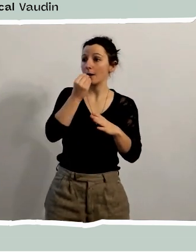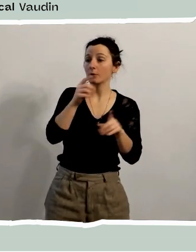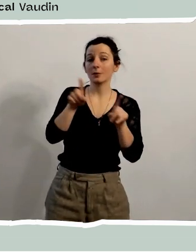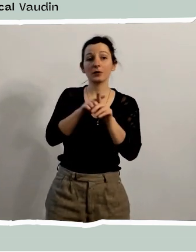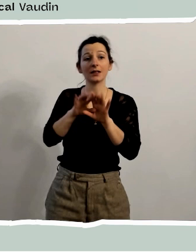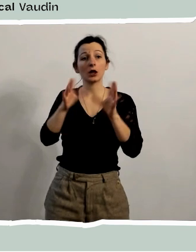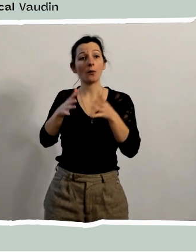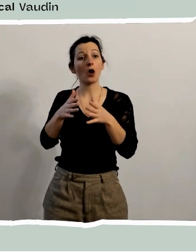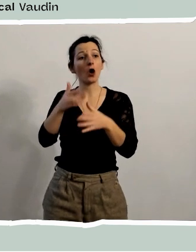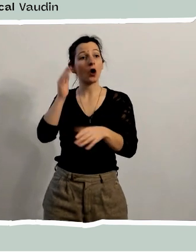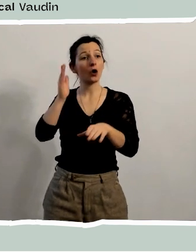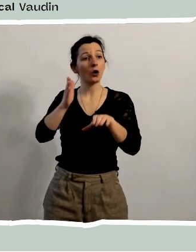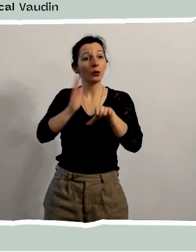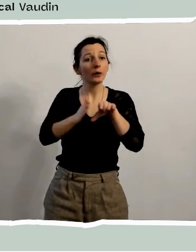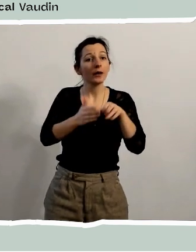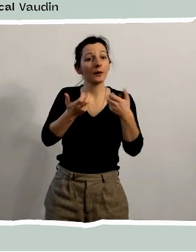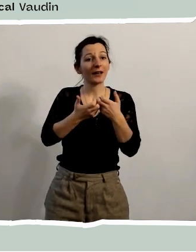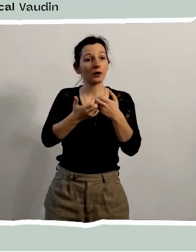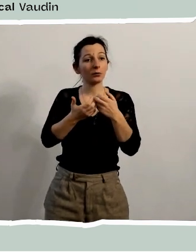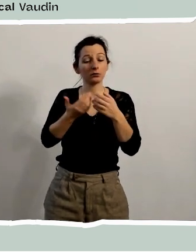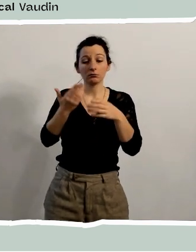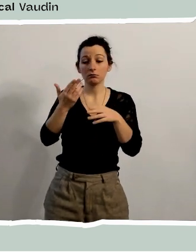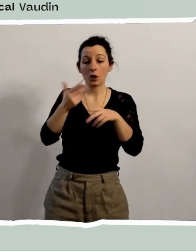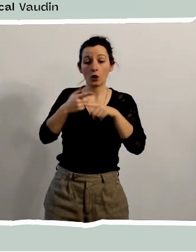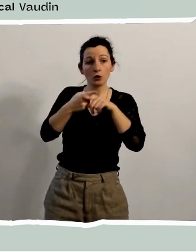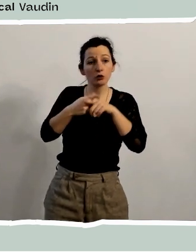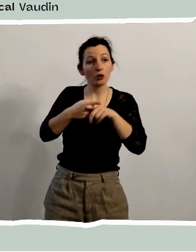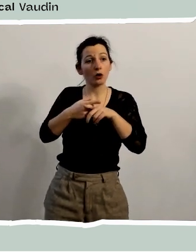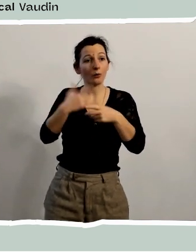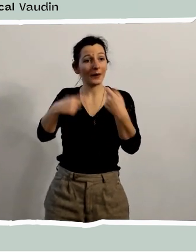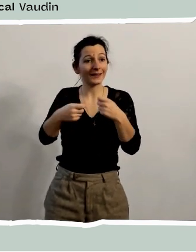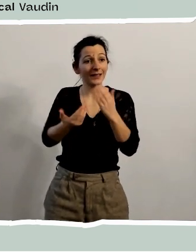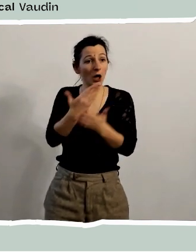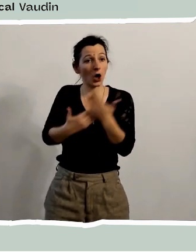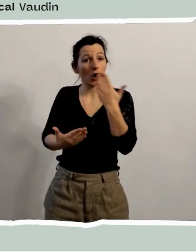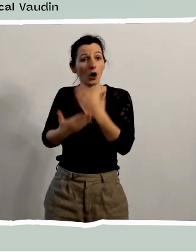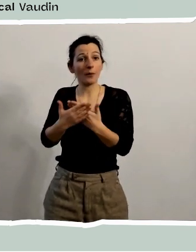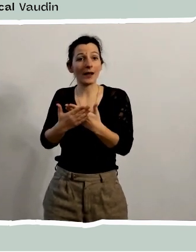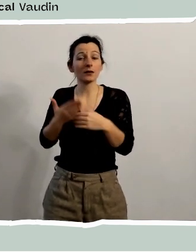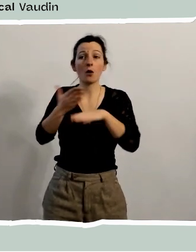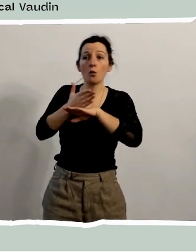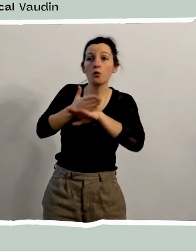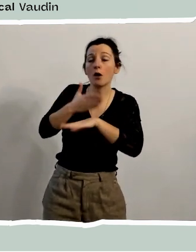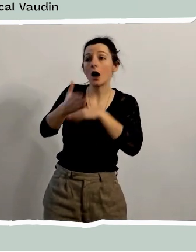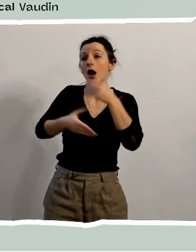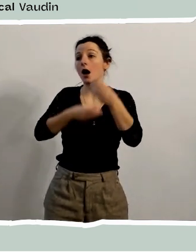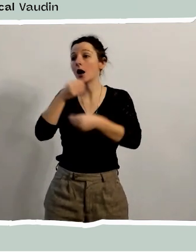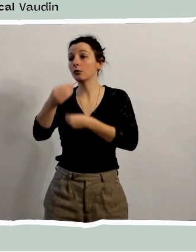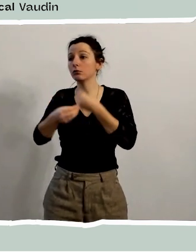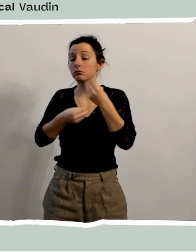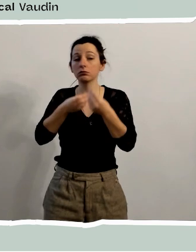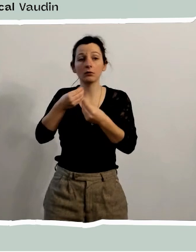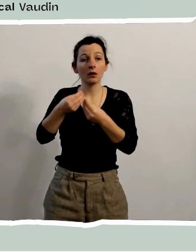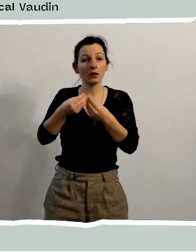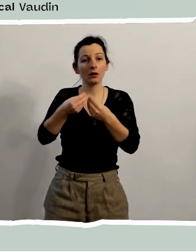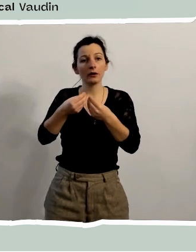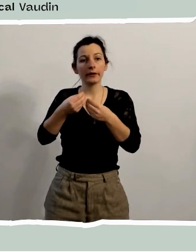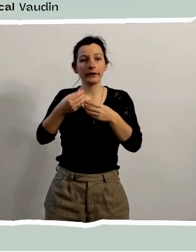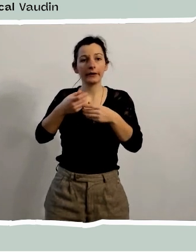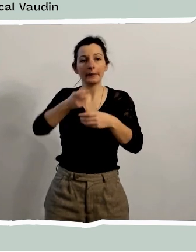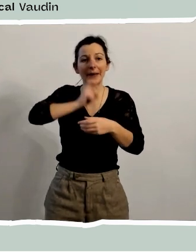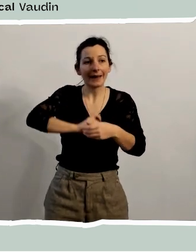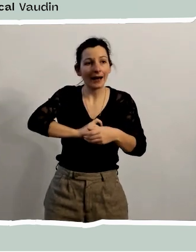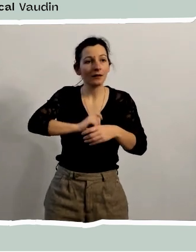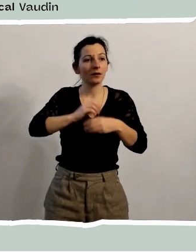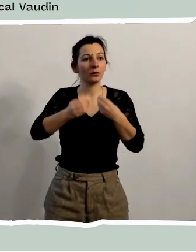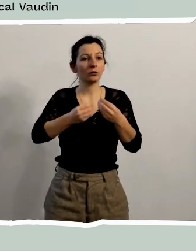notre cuisine. Tous les ustensiles en plastique, on va les remplacer par du bois, de l'aluminium. Les contenants en